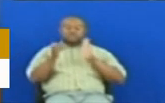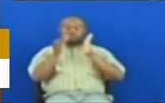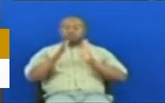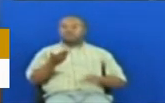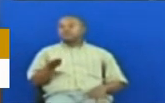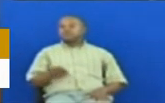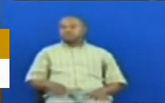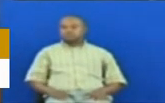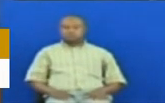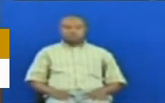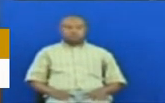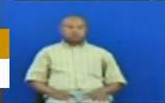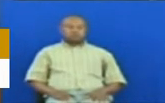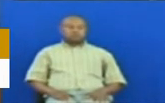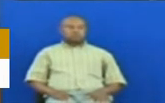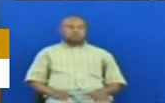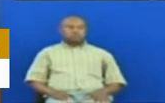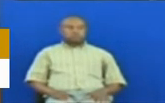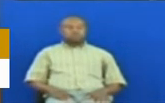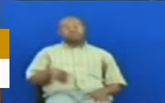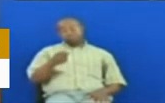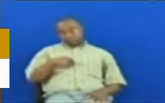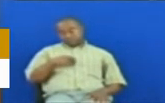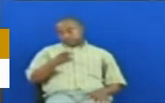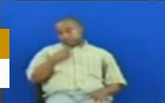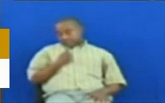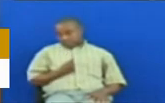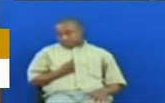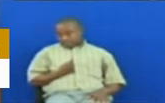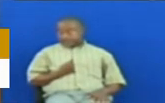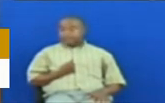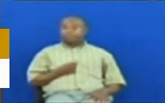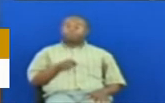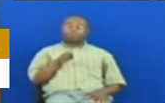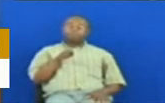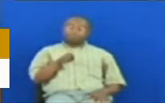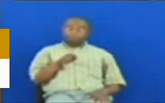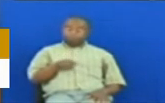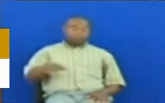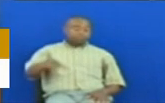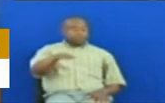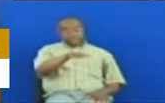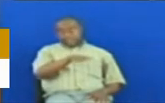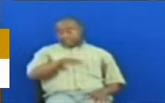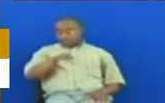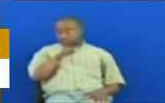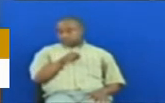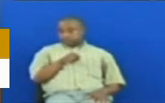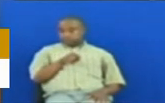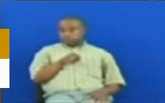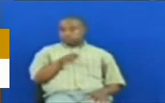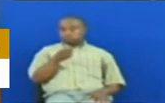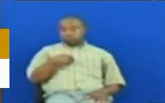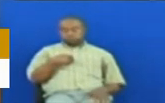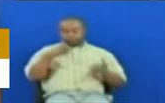Mheshimiwa mwenyekiti, kama nilivyosema, hili lilikuwa ni eneo mojawapo ambapo